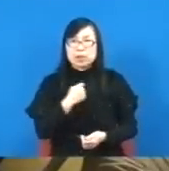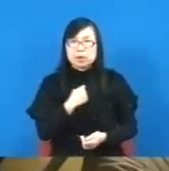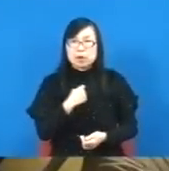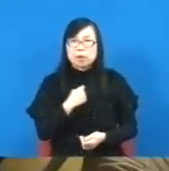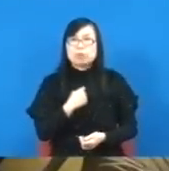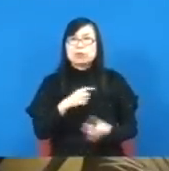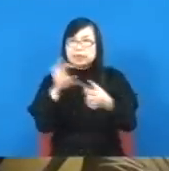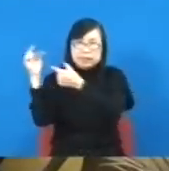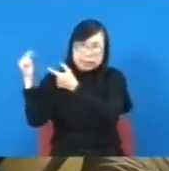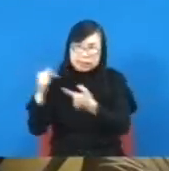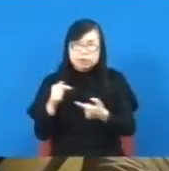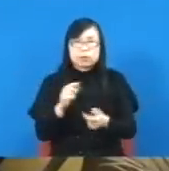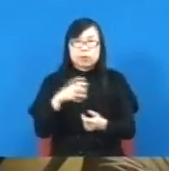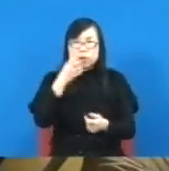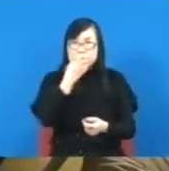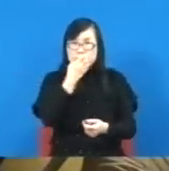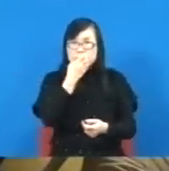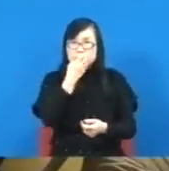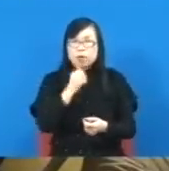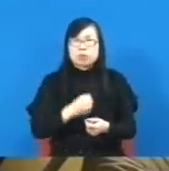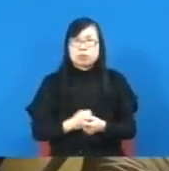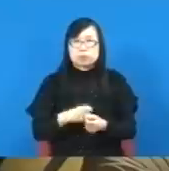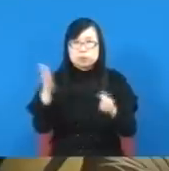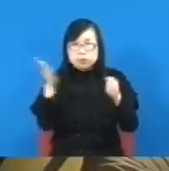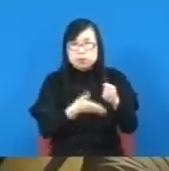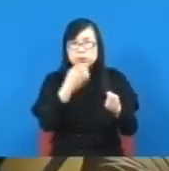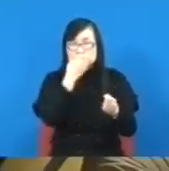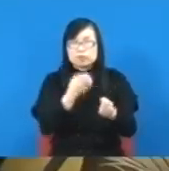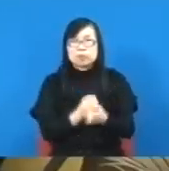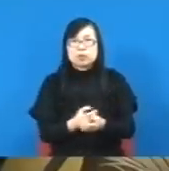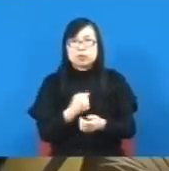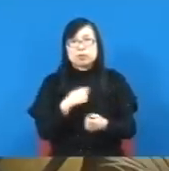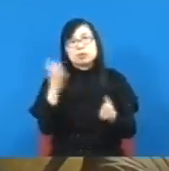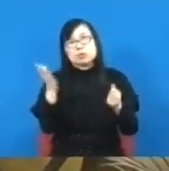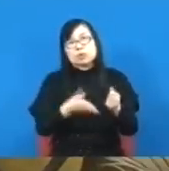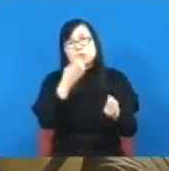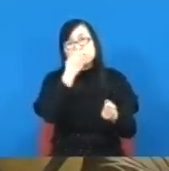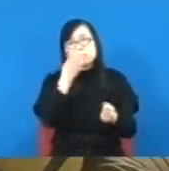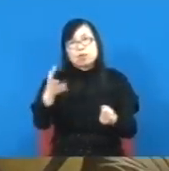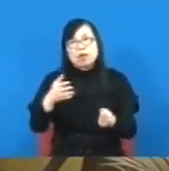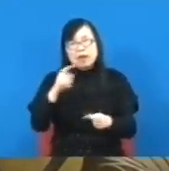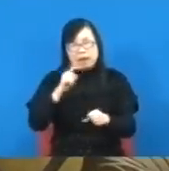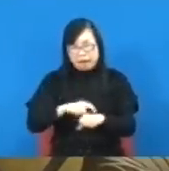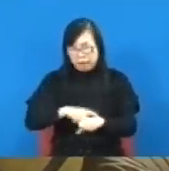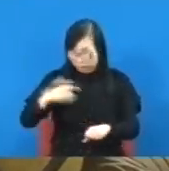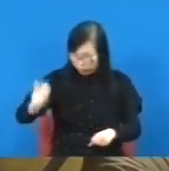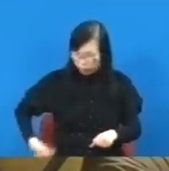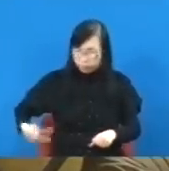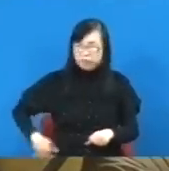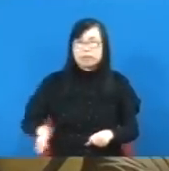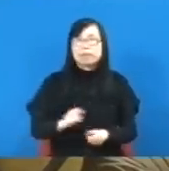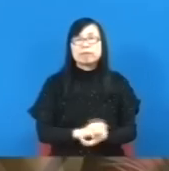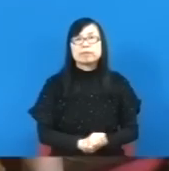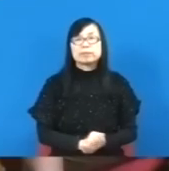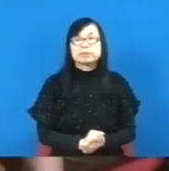承湯豬的經驗幫你搞反一搶啊。我係好嘅湯豬佬嚟㗎， 有啲驚， 嘥時間啊，係咪